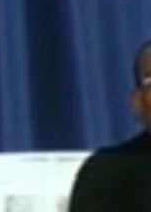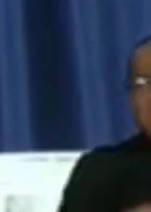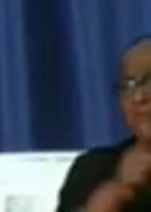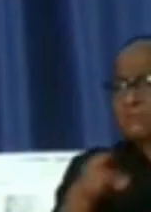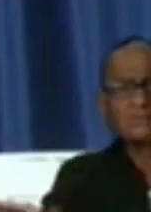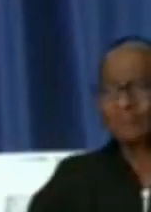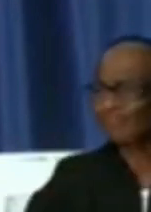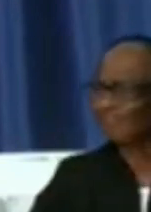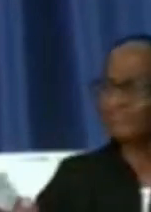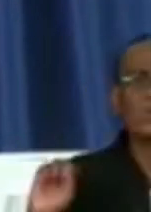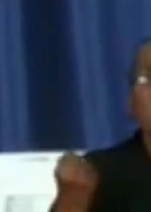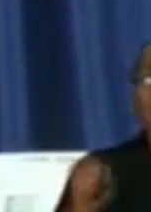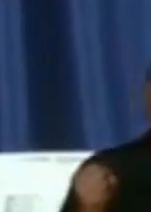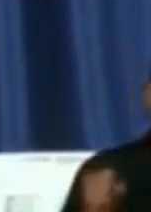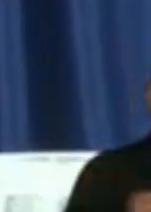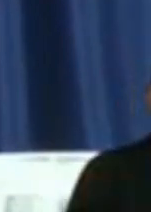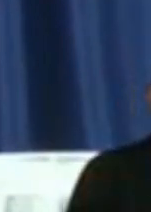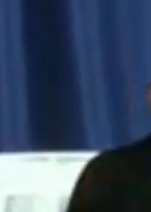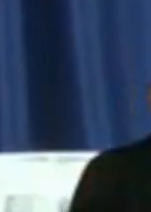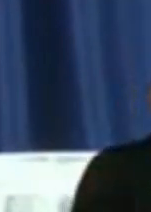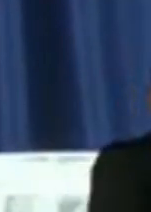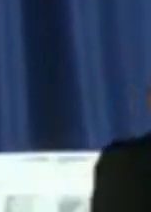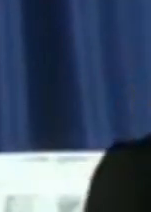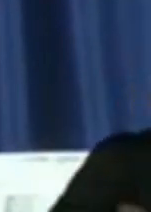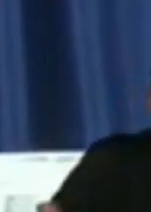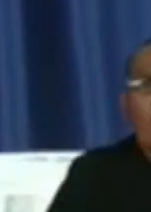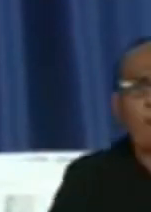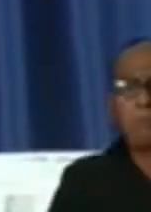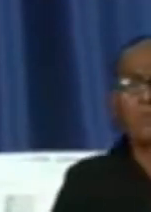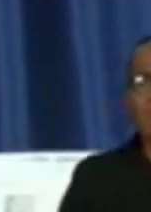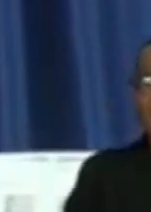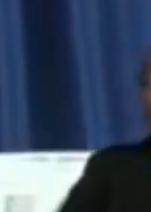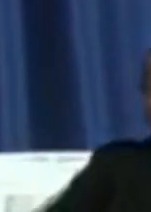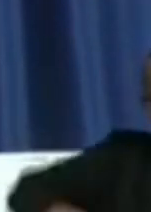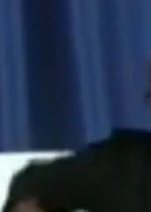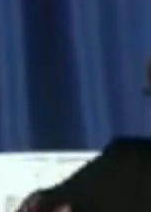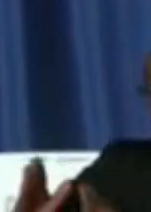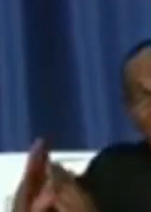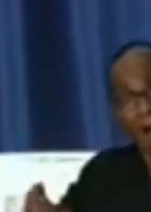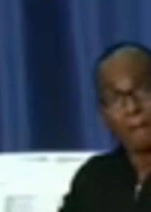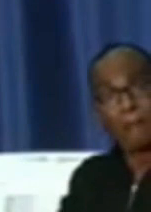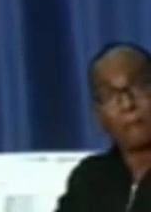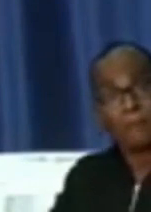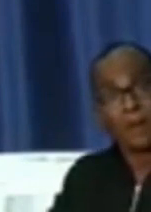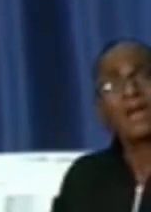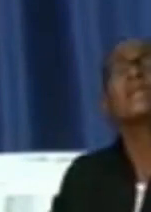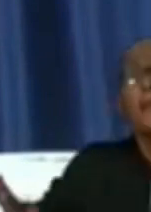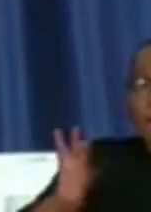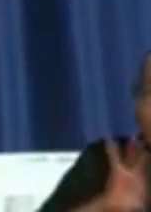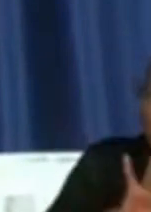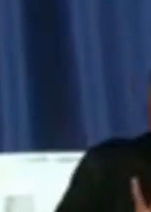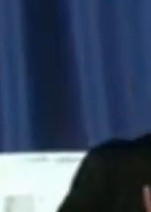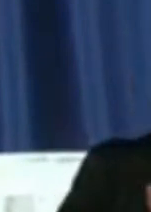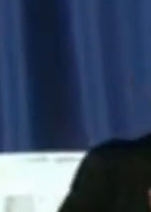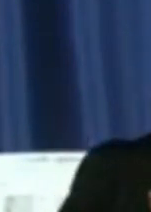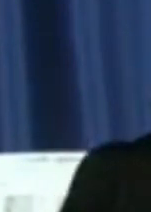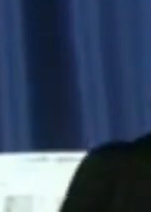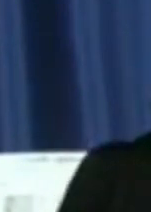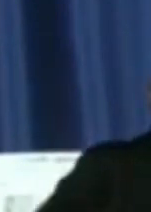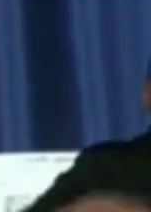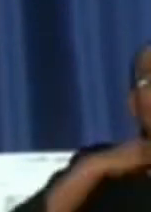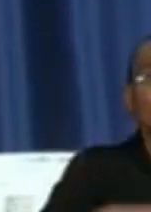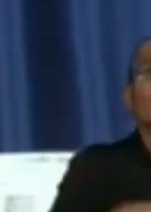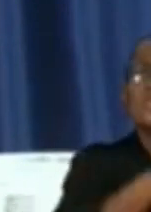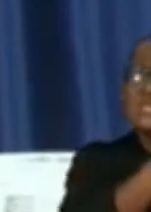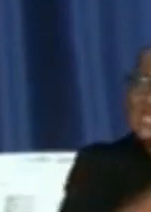zijn. En dan kan je nog twijfelen over de isolatie, maar uiteindelijk is het toch het belangrijkste dat er genoeg ziekenhuisplaatsen moeten zijn en